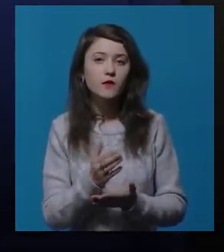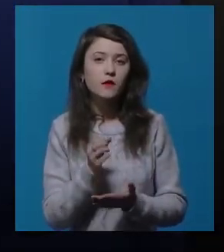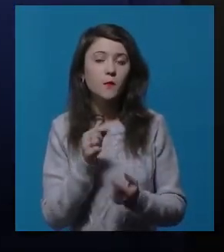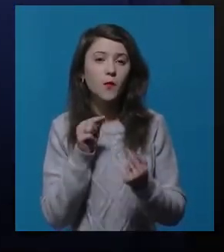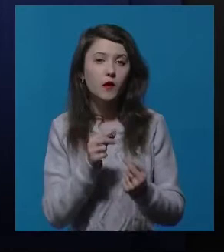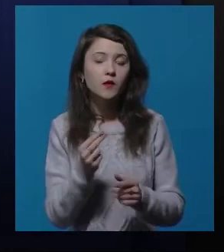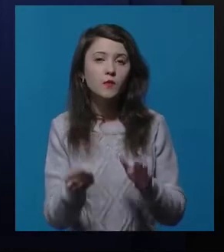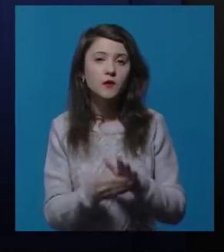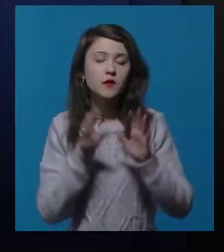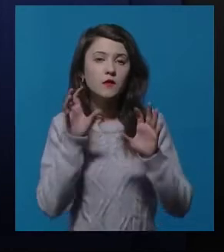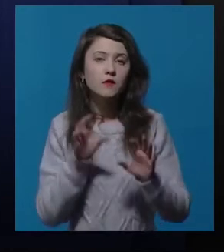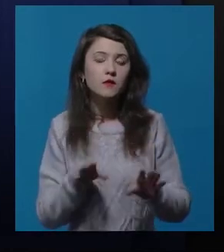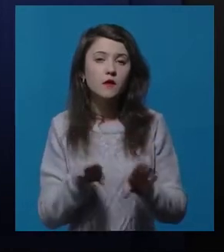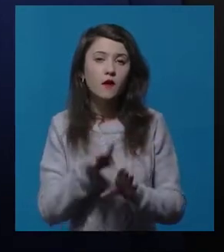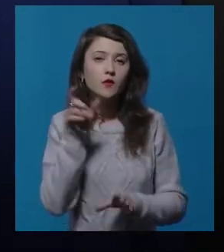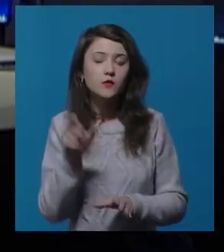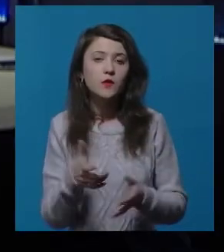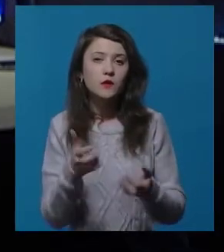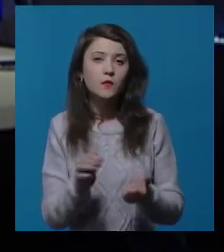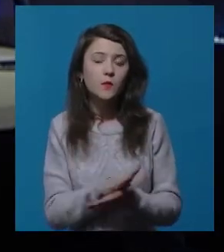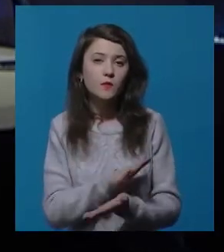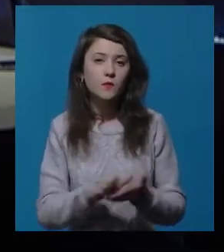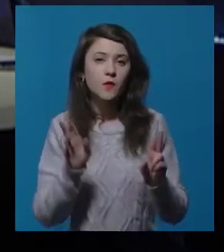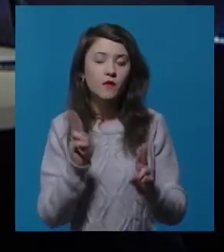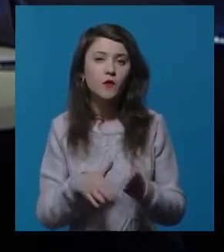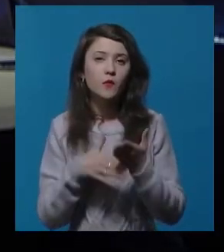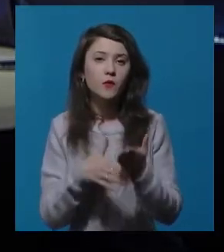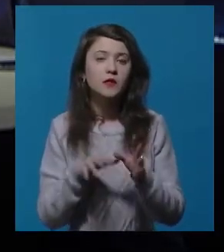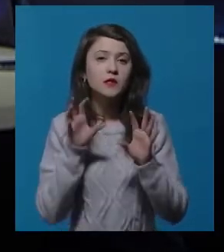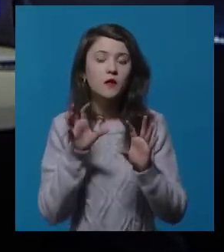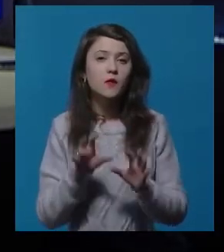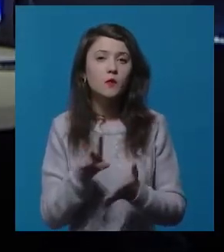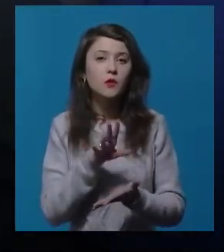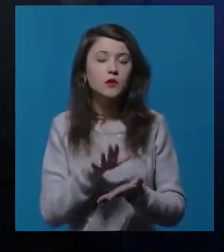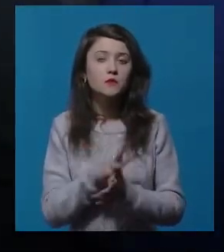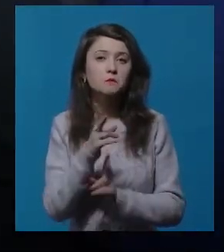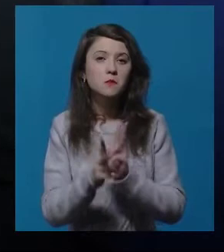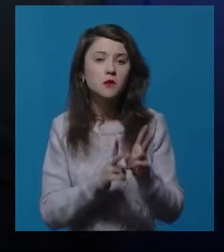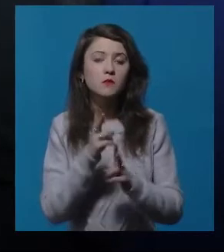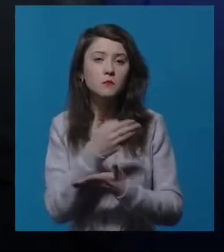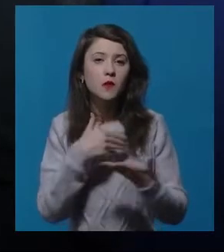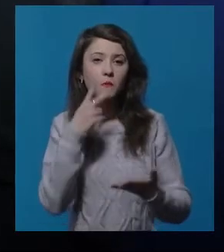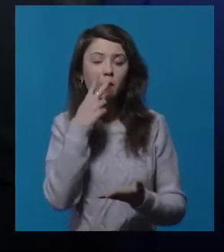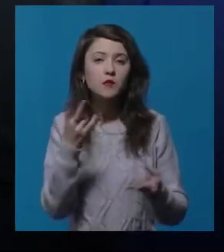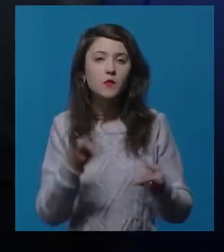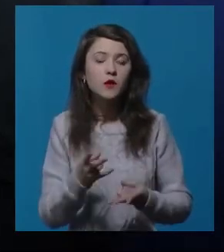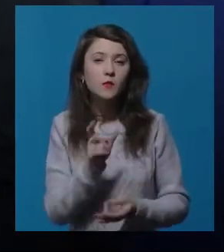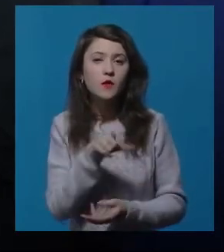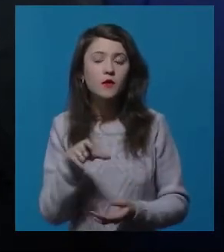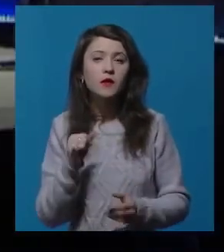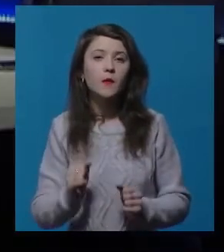І така особа отримує безоплатну правову допомогу. Закон постійно змінюється. Ми бачимо потреби громадян і